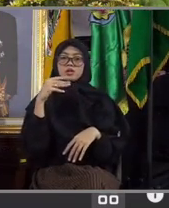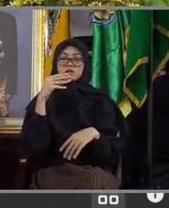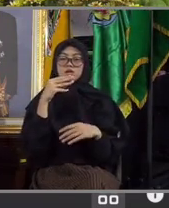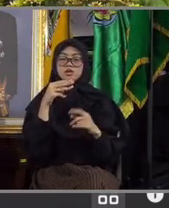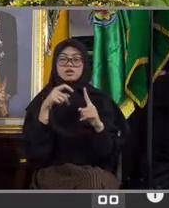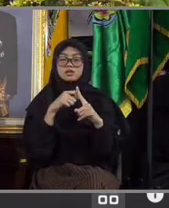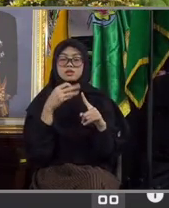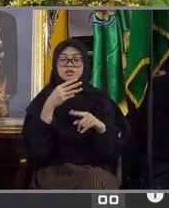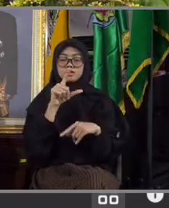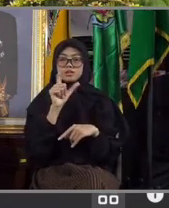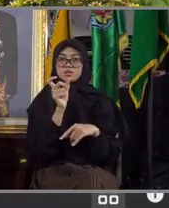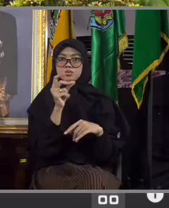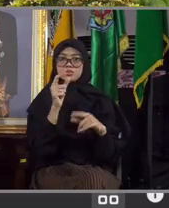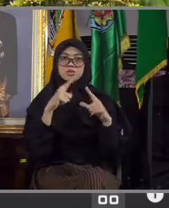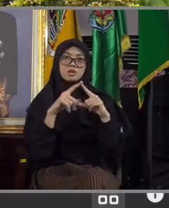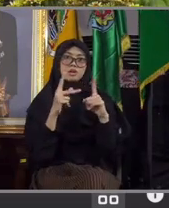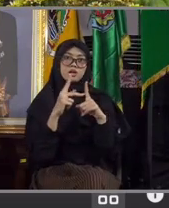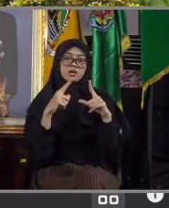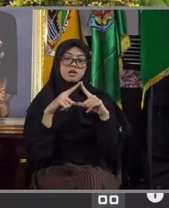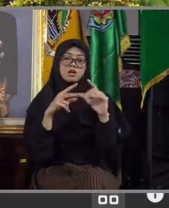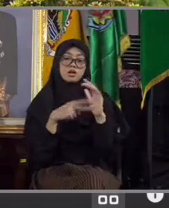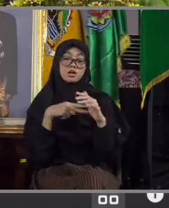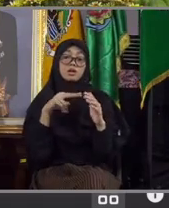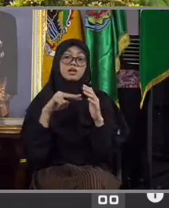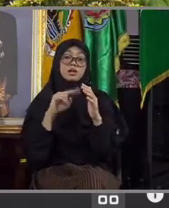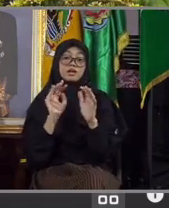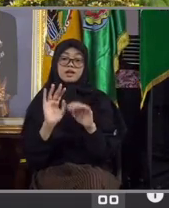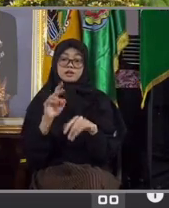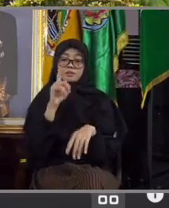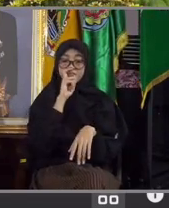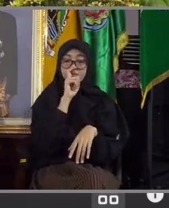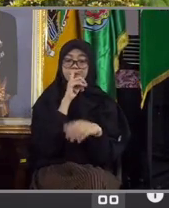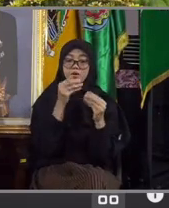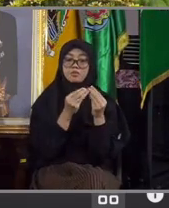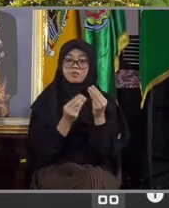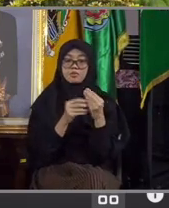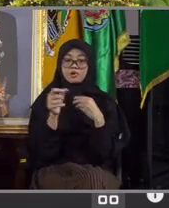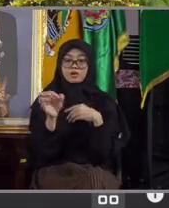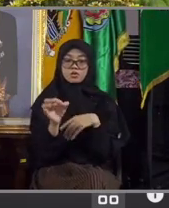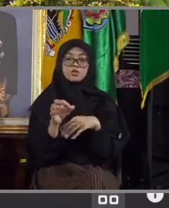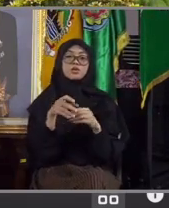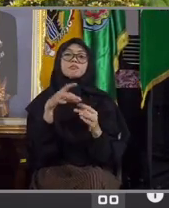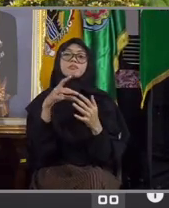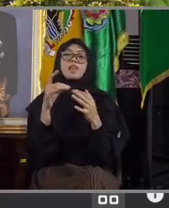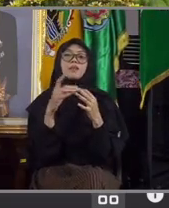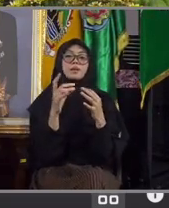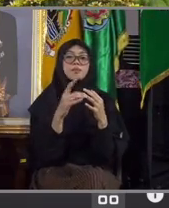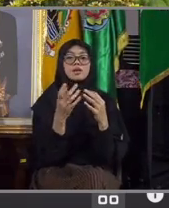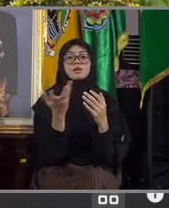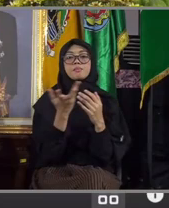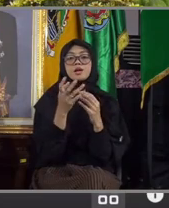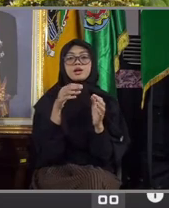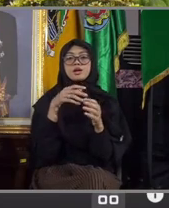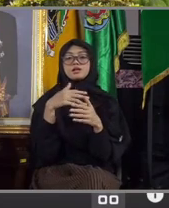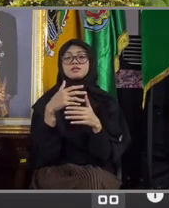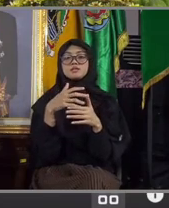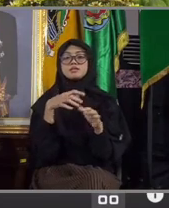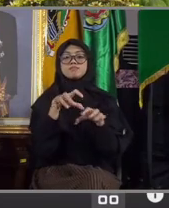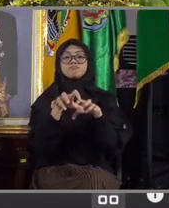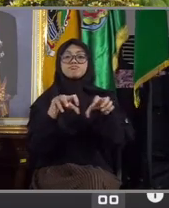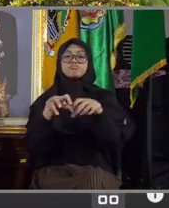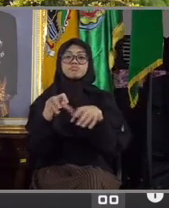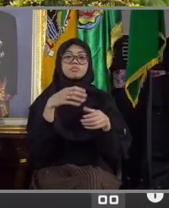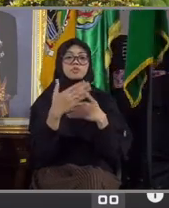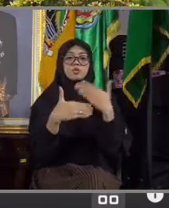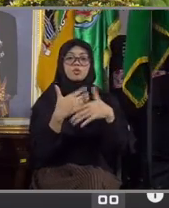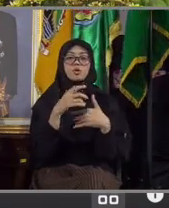biar Pak Wali memilah-milah mana yang belum bisa, mana yang tidak. Tapi kalau saya lihat tadi satu sekolah, gedung UKS